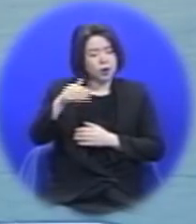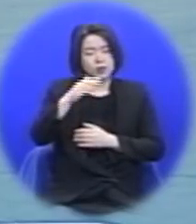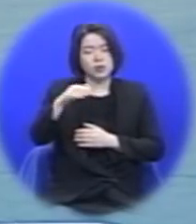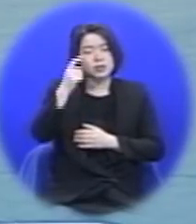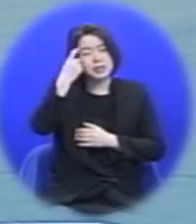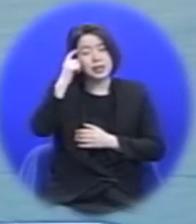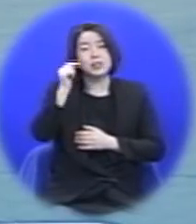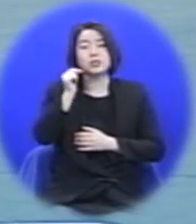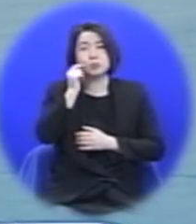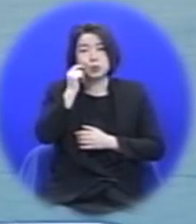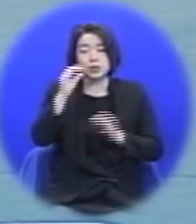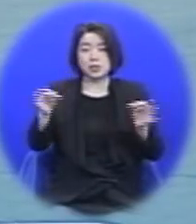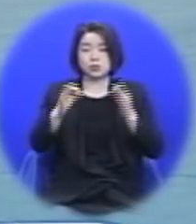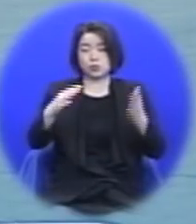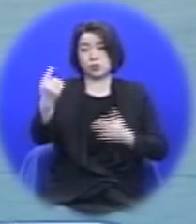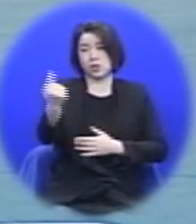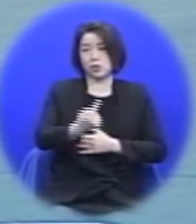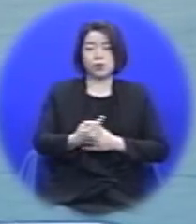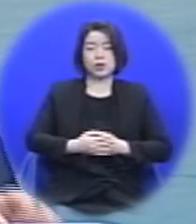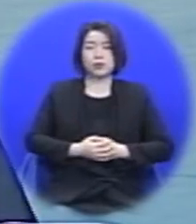순간에 온다는 거예요.